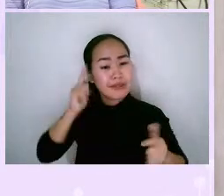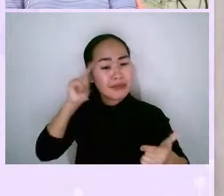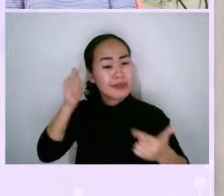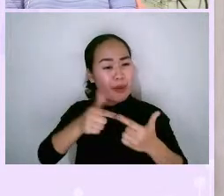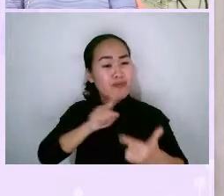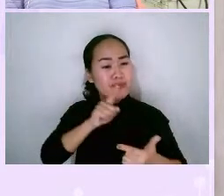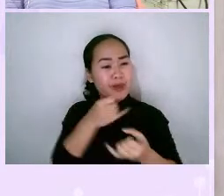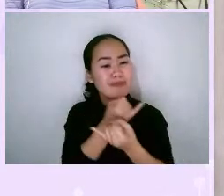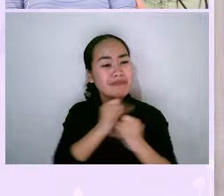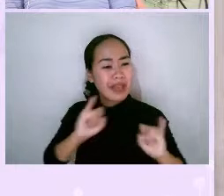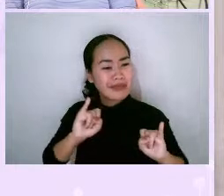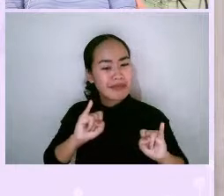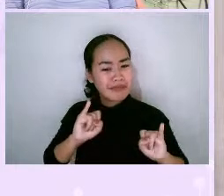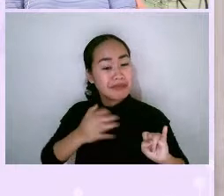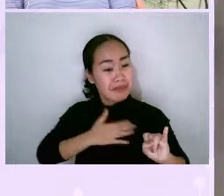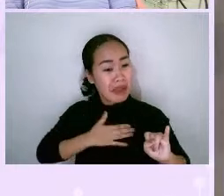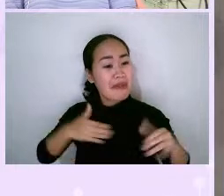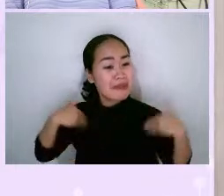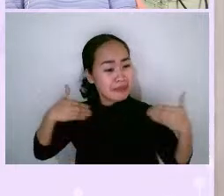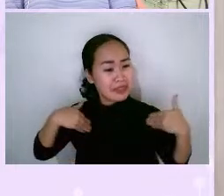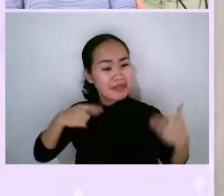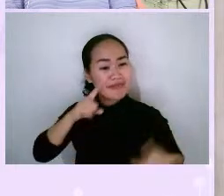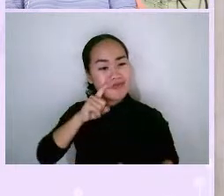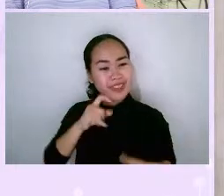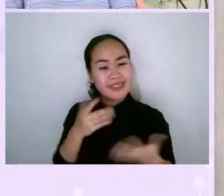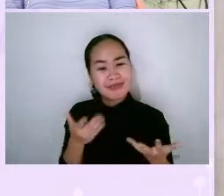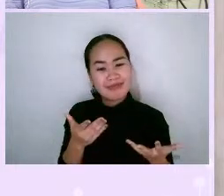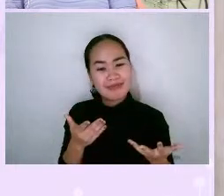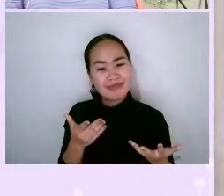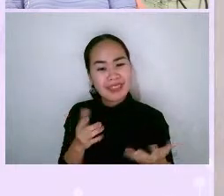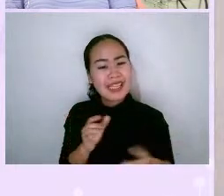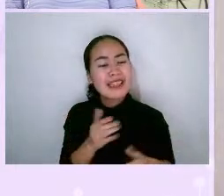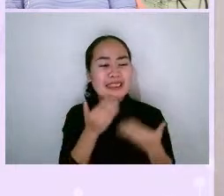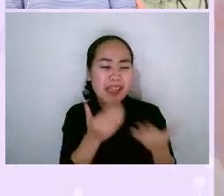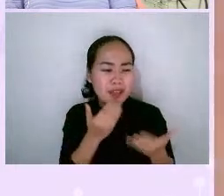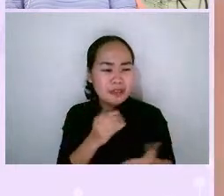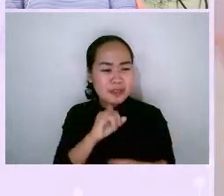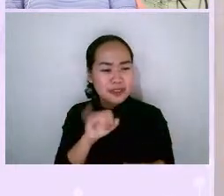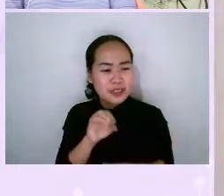independent at my young age. Thankful ako sa Jumpstart.